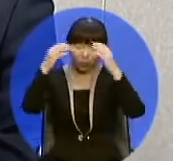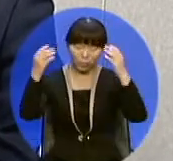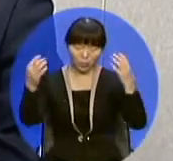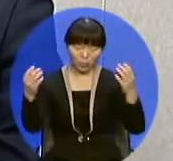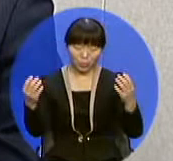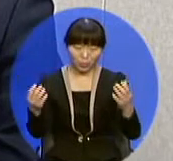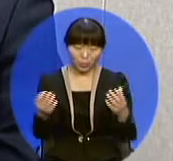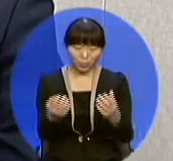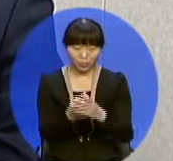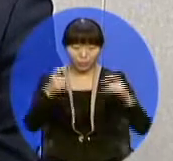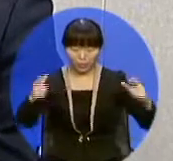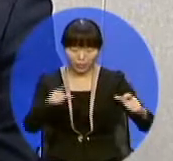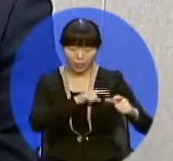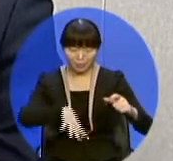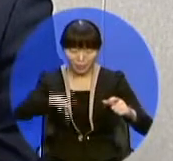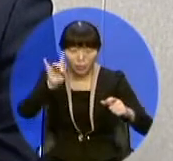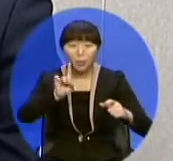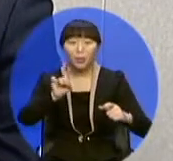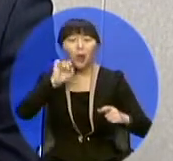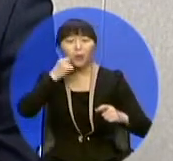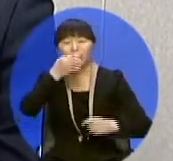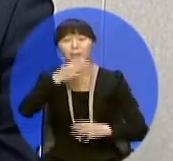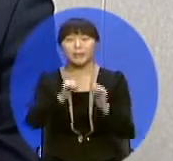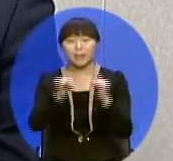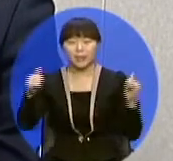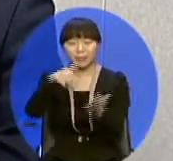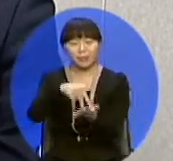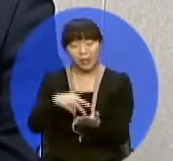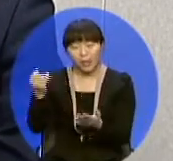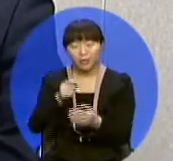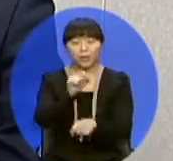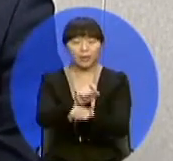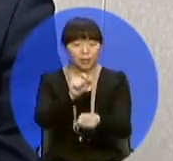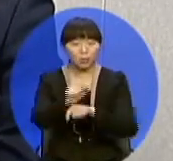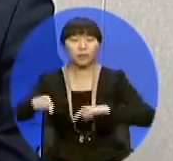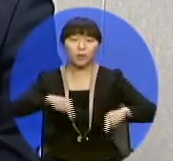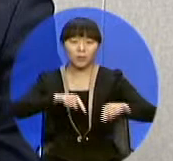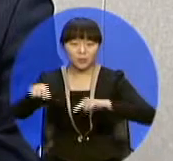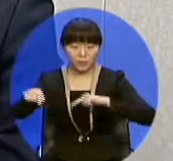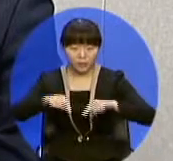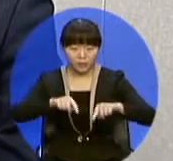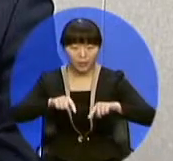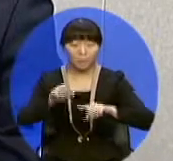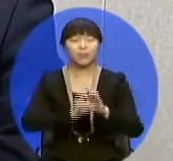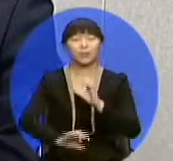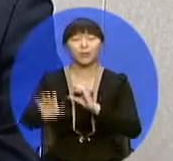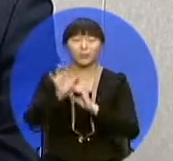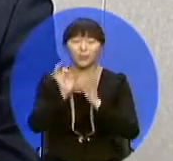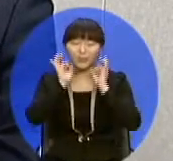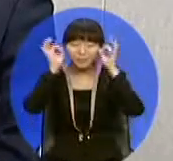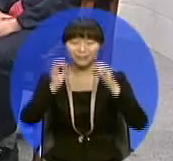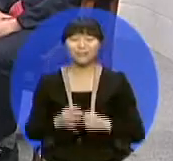모든 면의 우선순위를 어렵고 힘든 사람들의 편에서 행정을 하고 정치를 하도록 더욱더